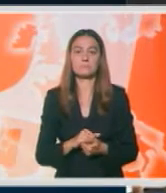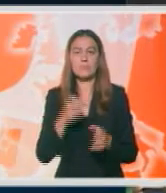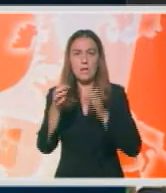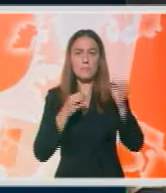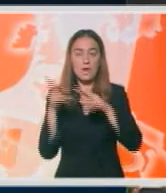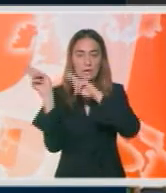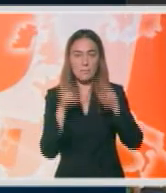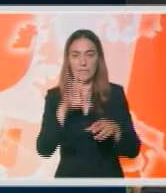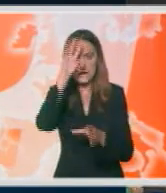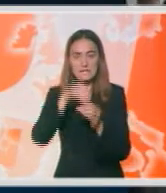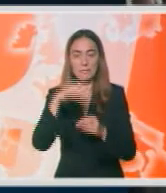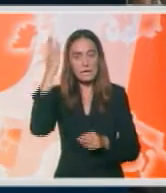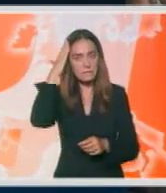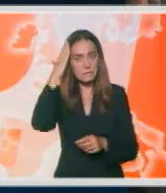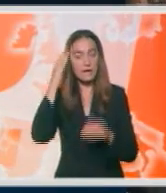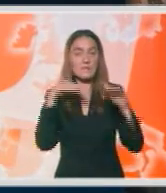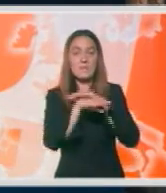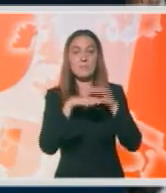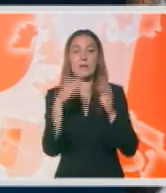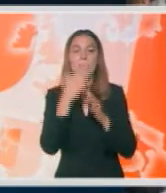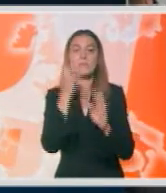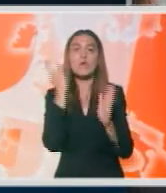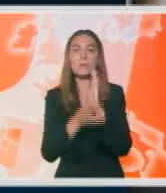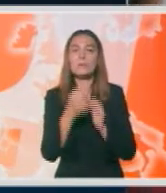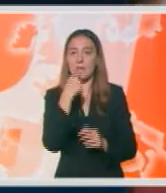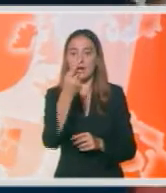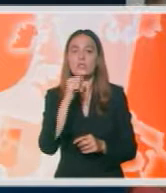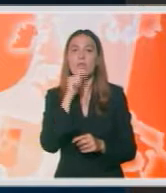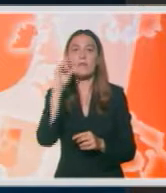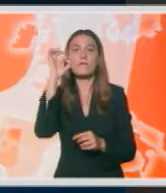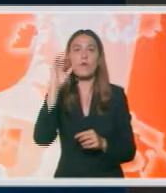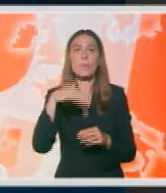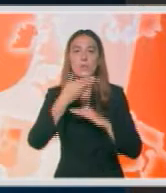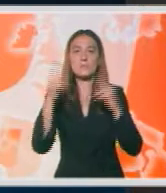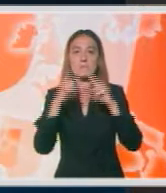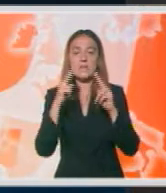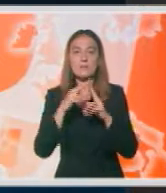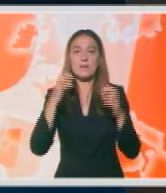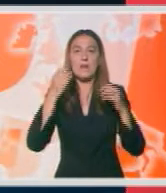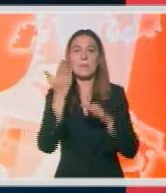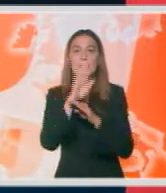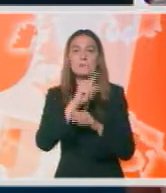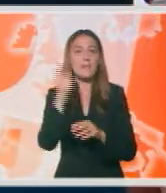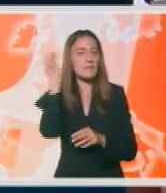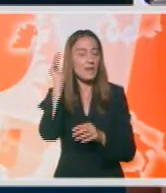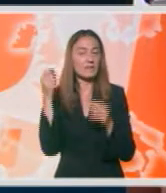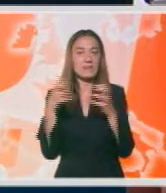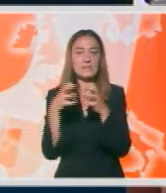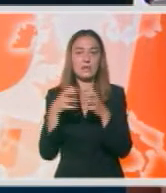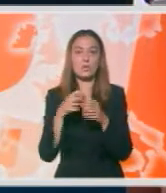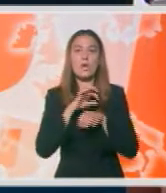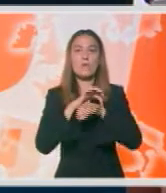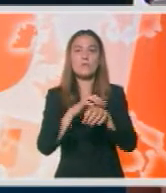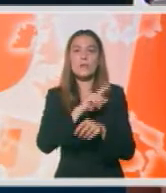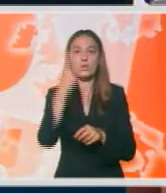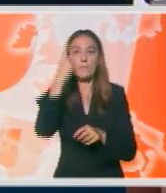Projekat povratka i stambenog zbrinjavanja izbeglica biće ubrzan, izjavio Ivo Josipović posle sastanka sa predstavnicima nevladinog sektora. Funkcioneri